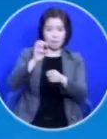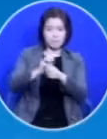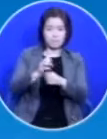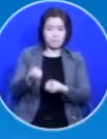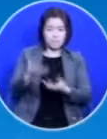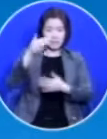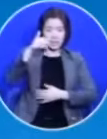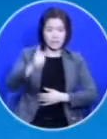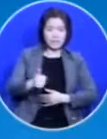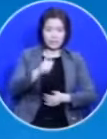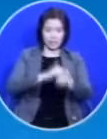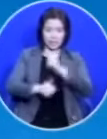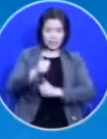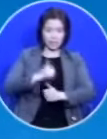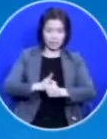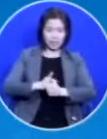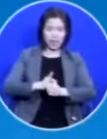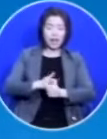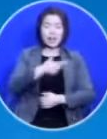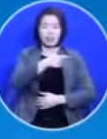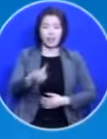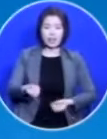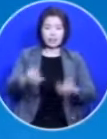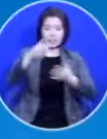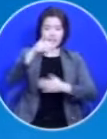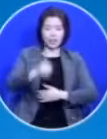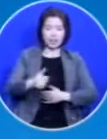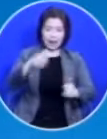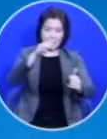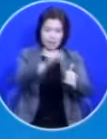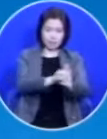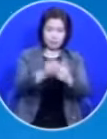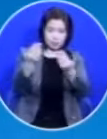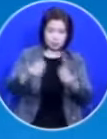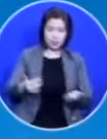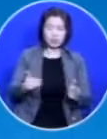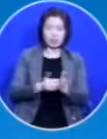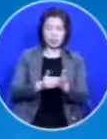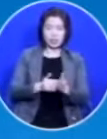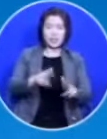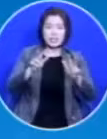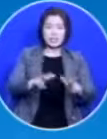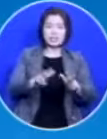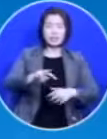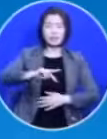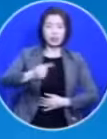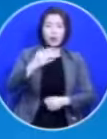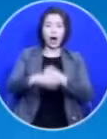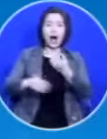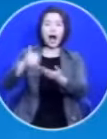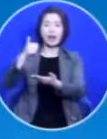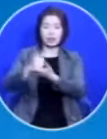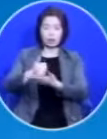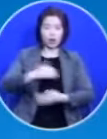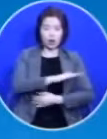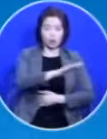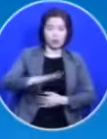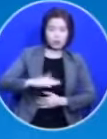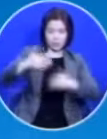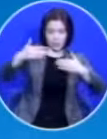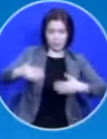대제사장으로 임명을 받으셨습니다 지금도 예수님은 하나님과 우리 사이에서